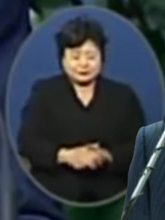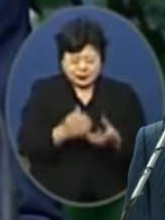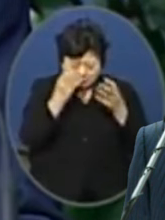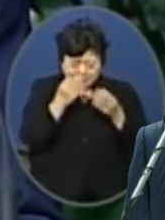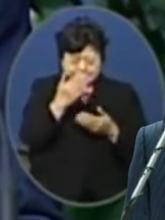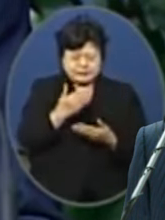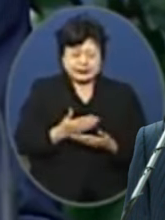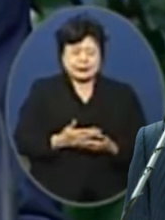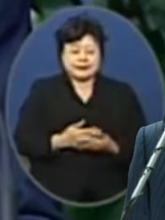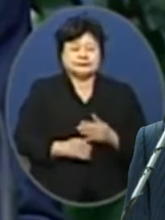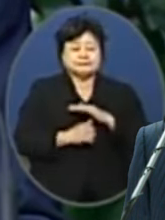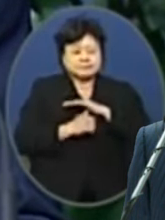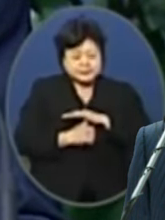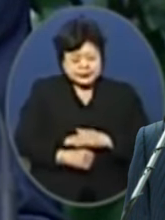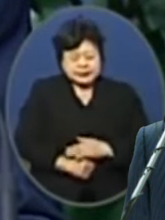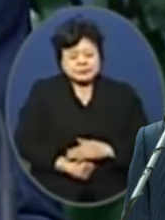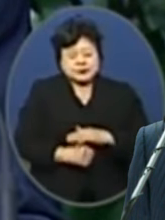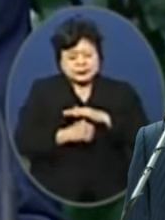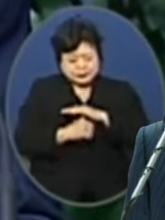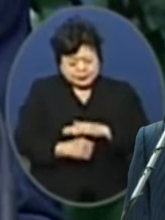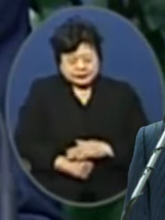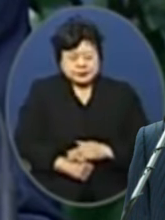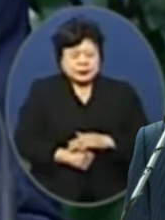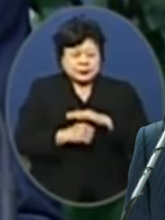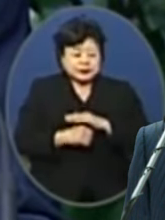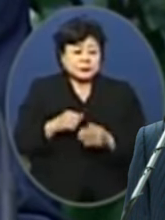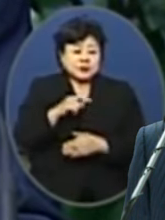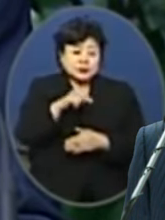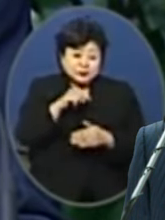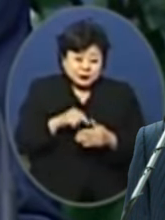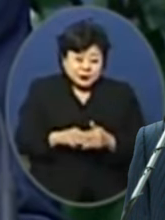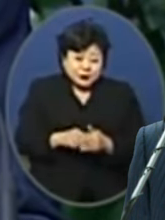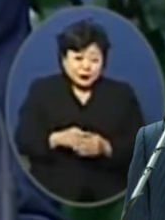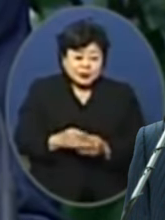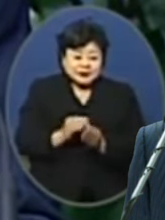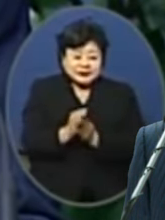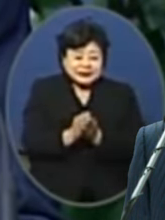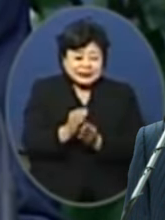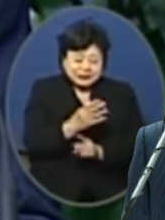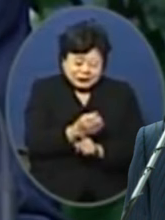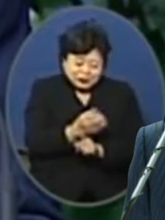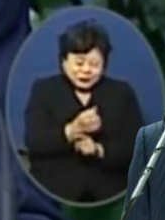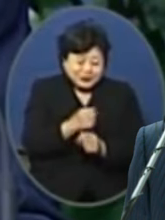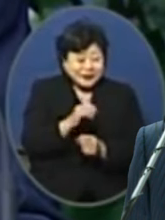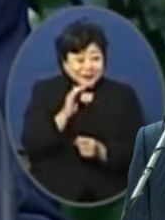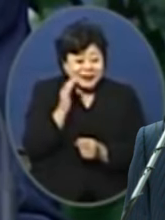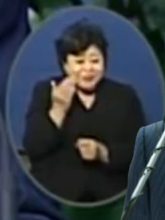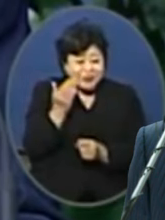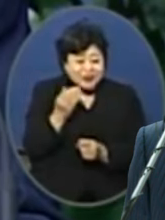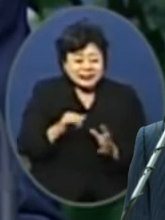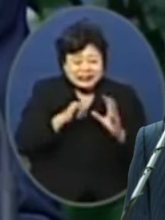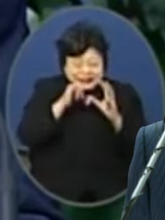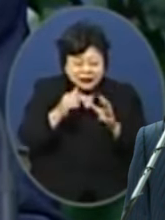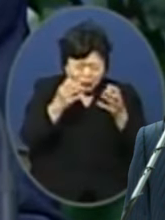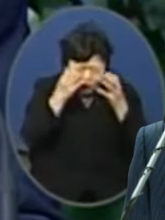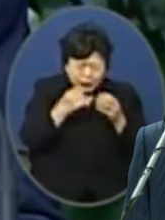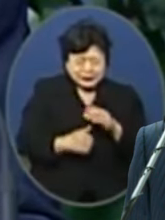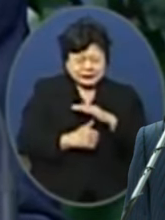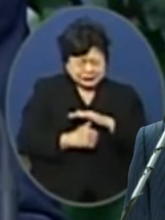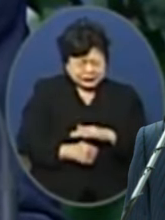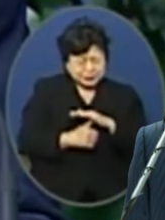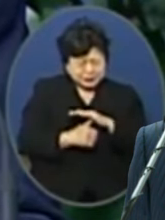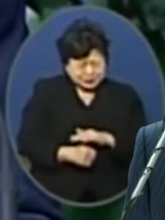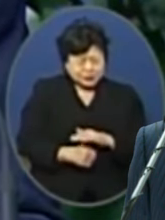받아들여서 참고 견디면 내 속에서 진주가 되어 나오는 것입니다이 세상에 고난을 참는